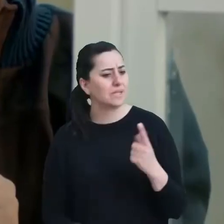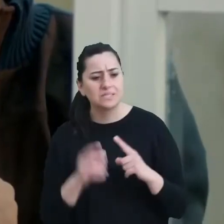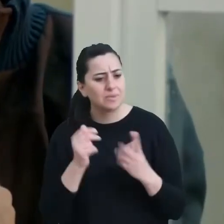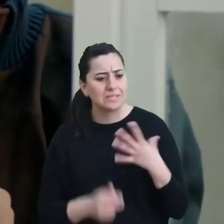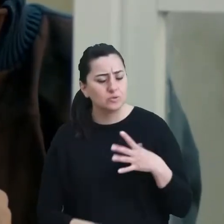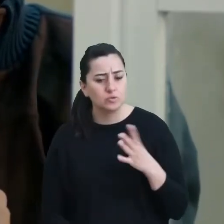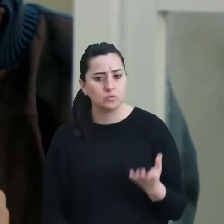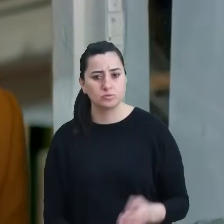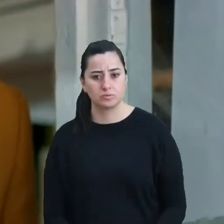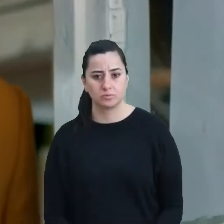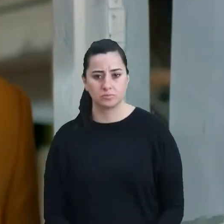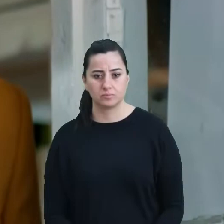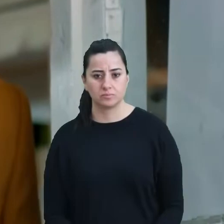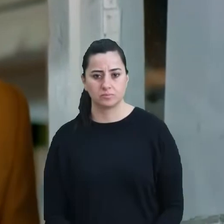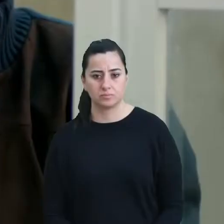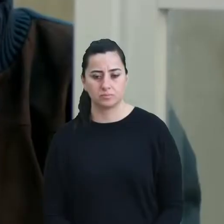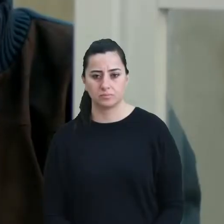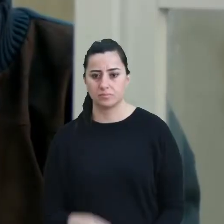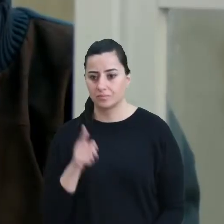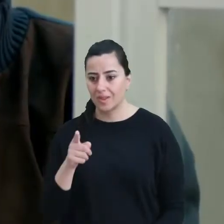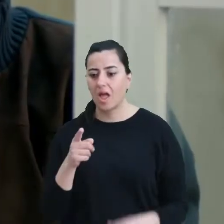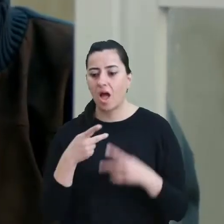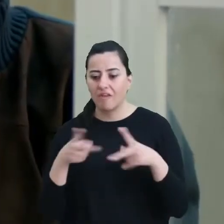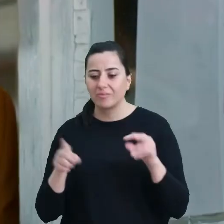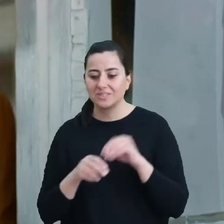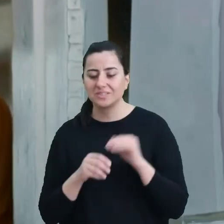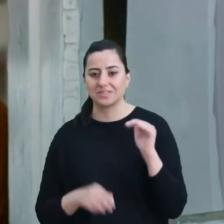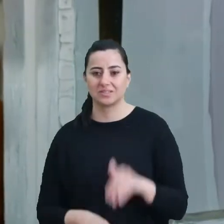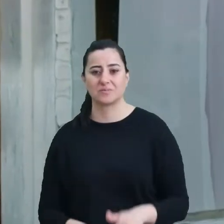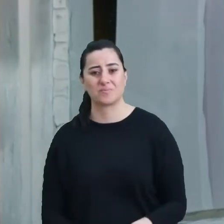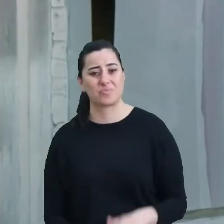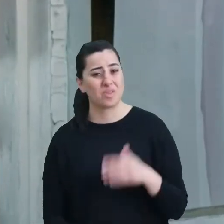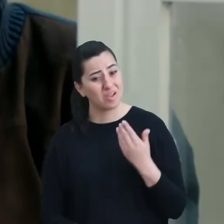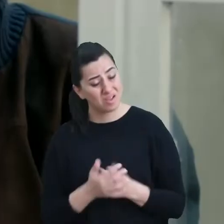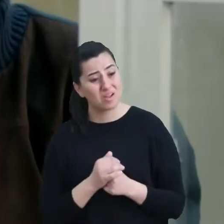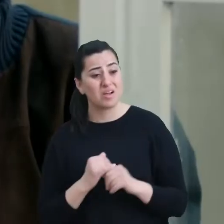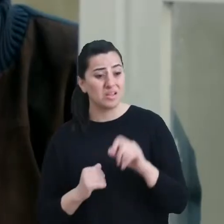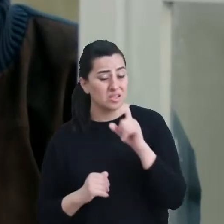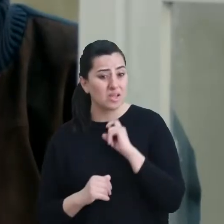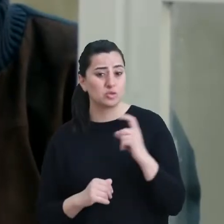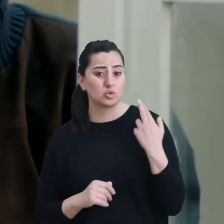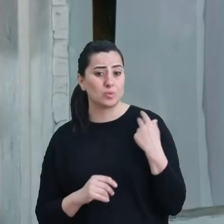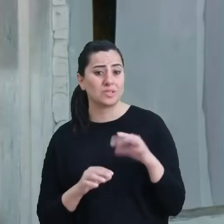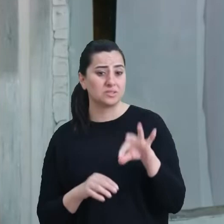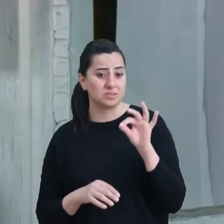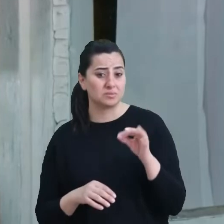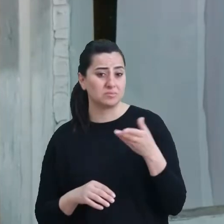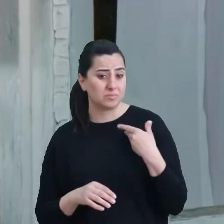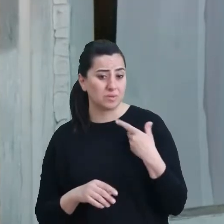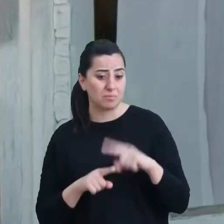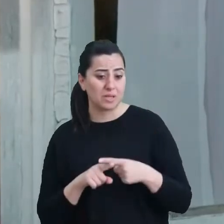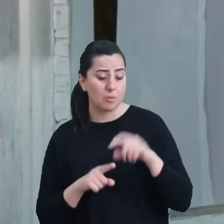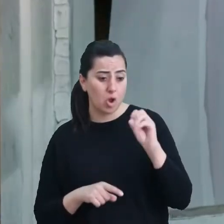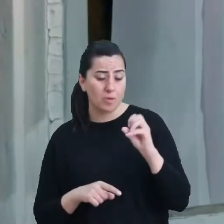ne istiyorsun? Seni kendimi affettirmeye geldim de. Ay canım, ama yanlış numara seçmişsin İsmail. Ben